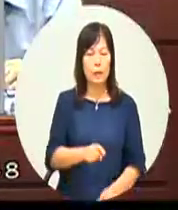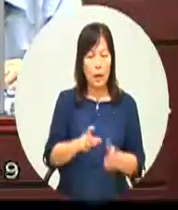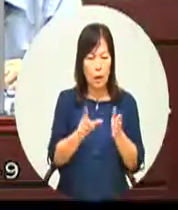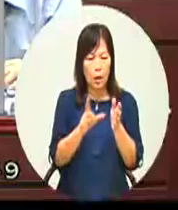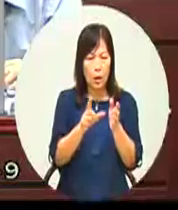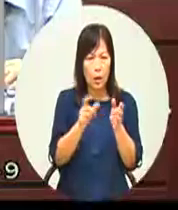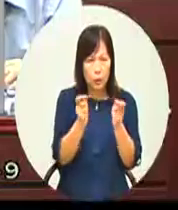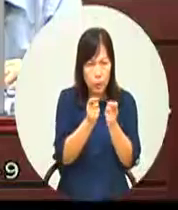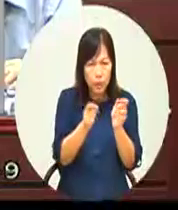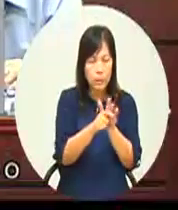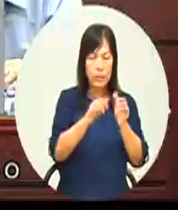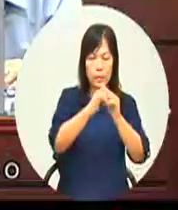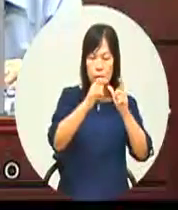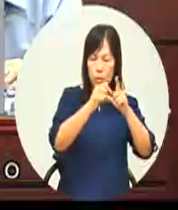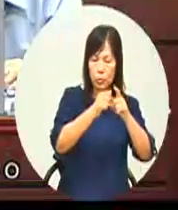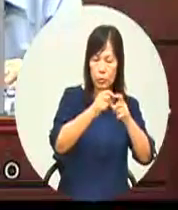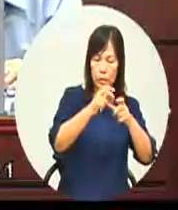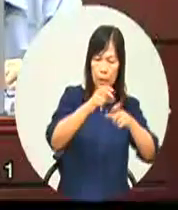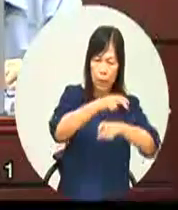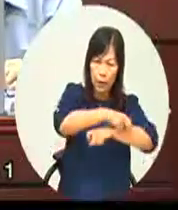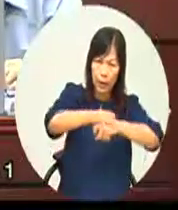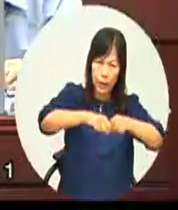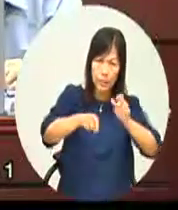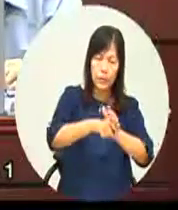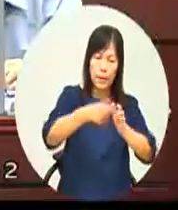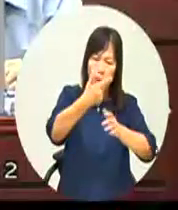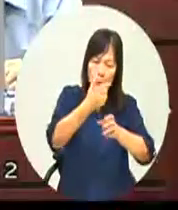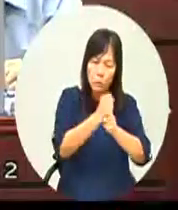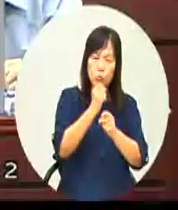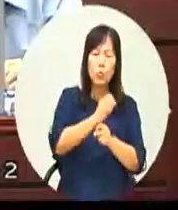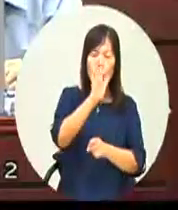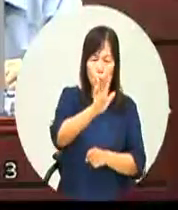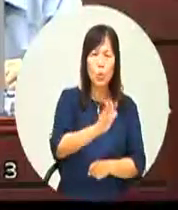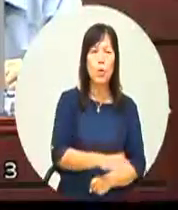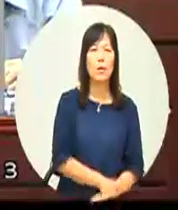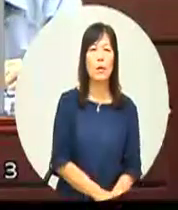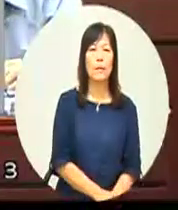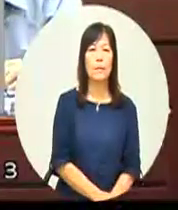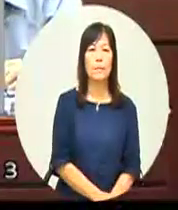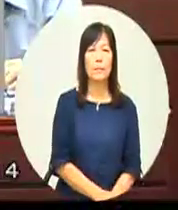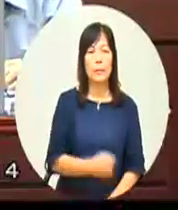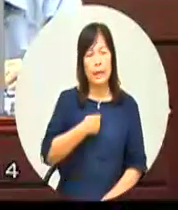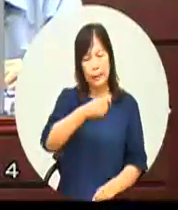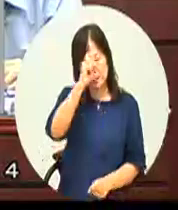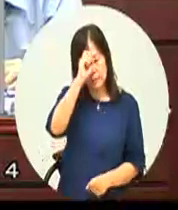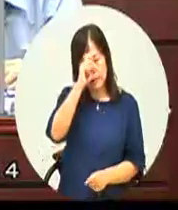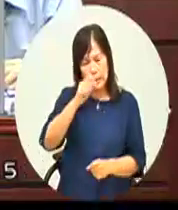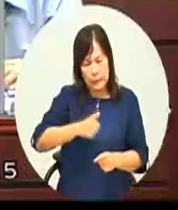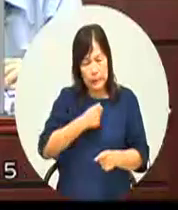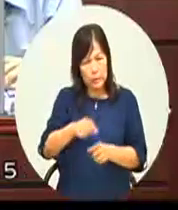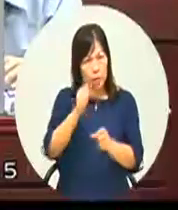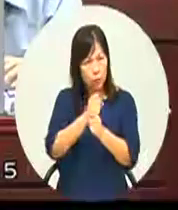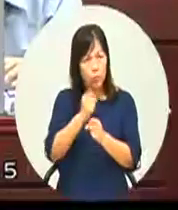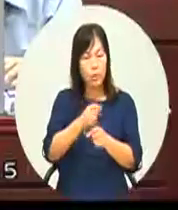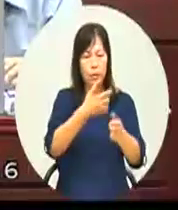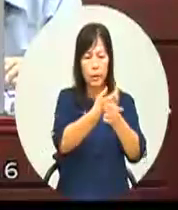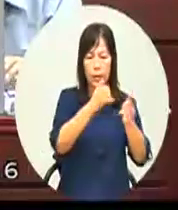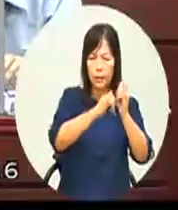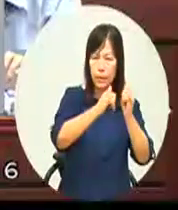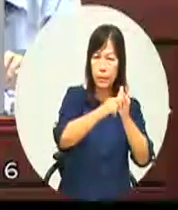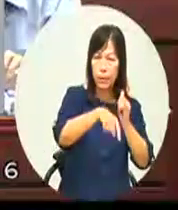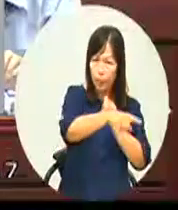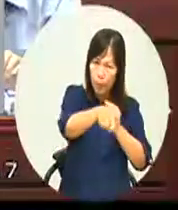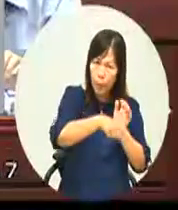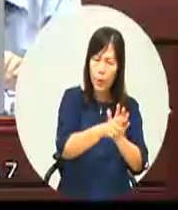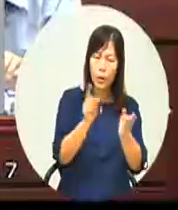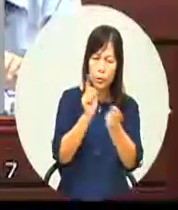的社区改善的方案，我们也已经逐步在进行。我们希望透过这样的一个实践，能够让地方上的民众了解到，